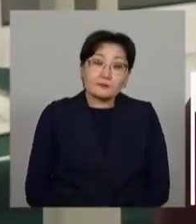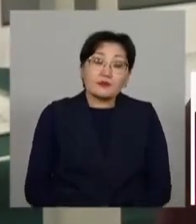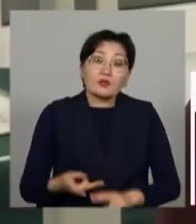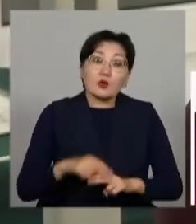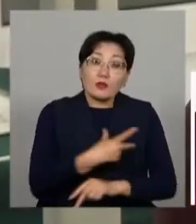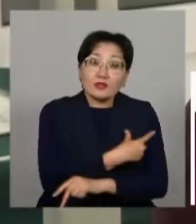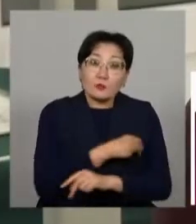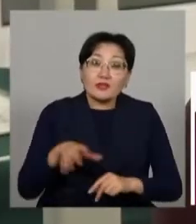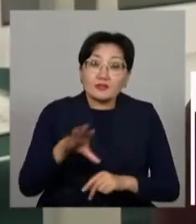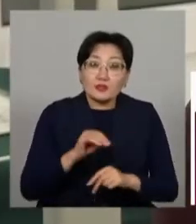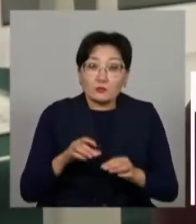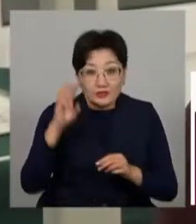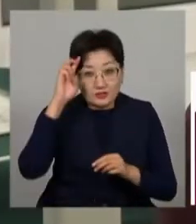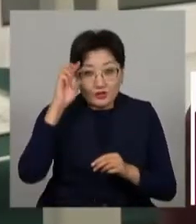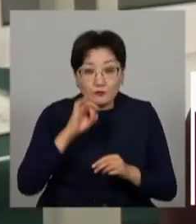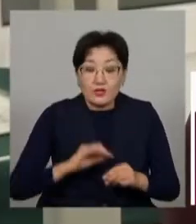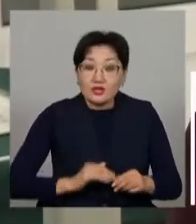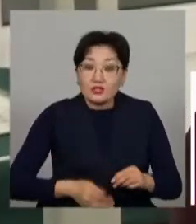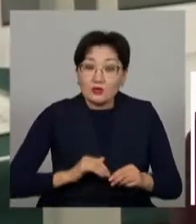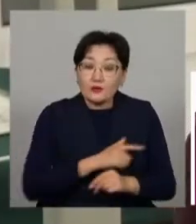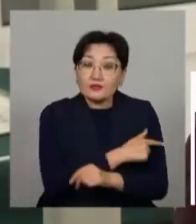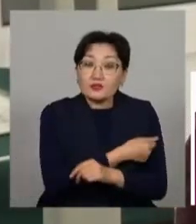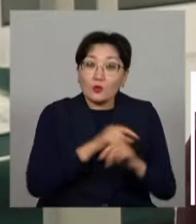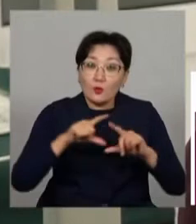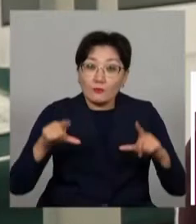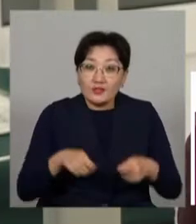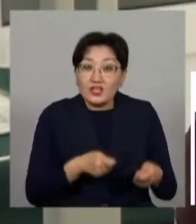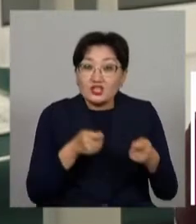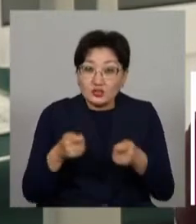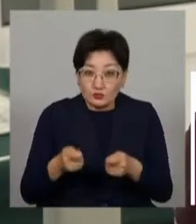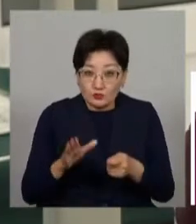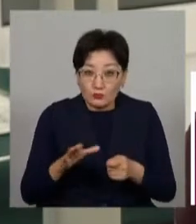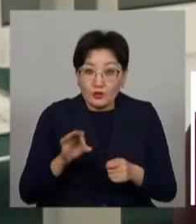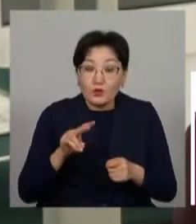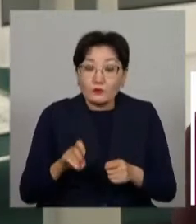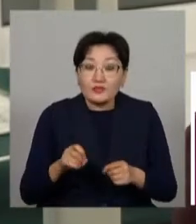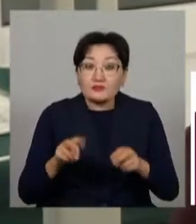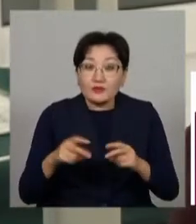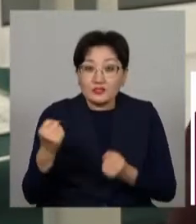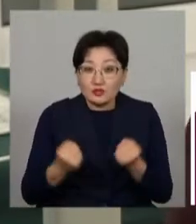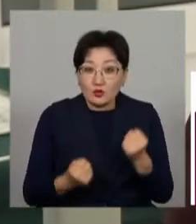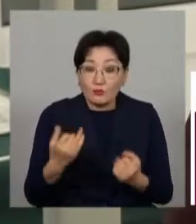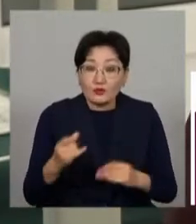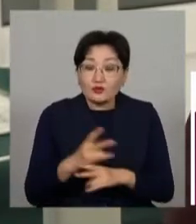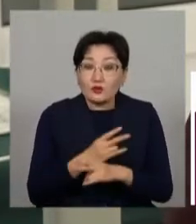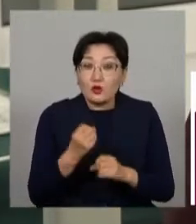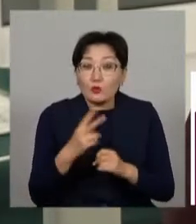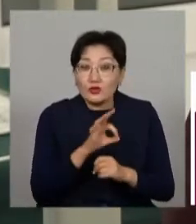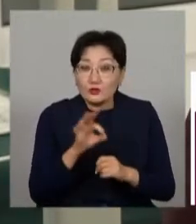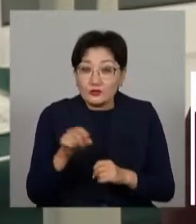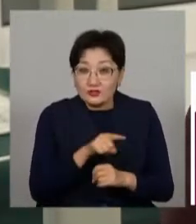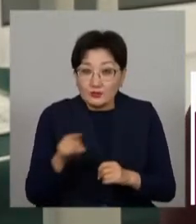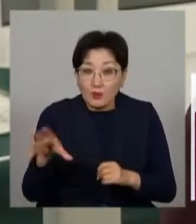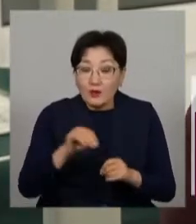Бұл вакцина барлық мемлекеттік және жеке медициналық орындарға жеткізілетін болады. Оны арнайы көлікпен бүгін түнгі 12-ге дейін